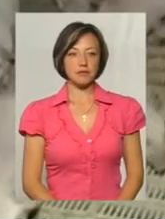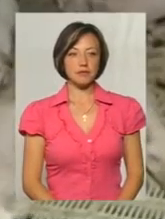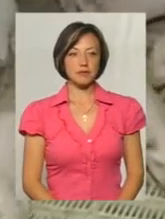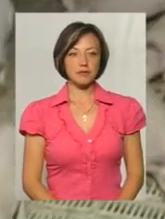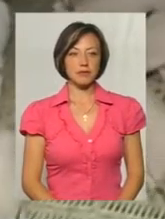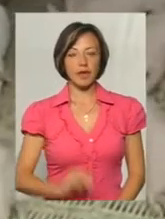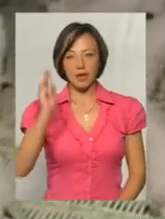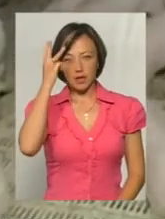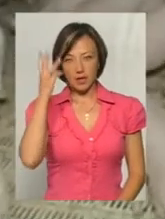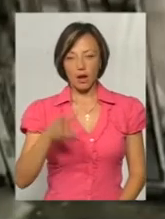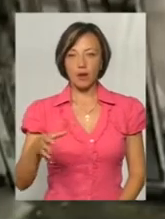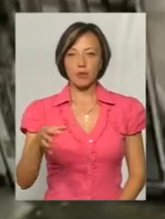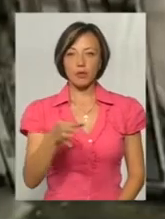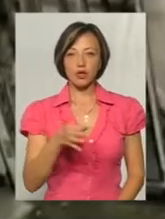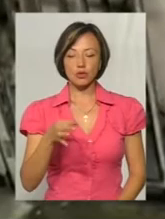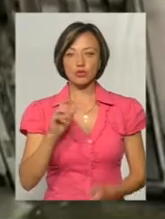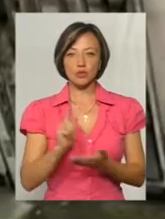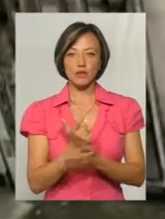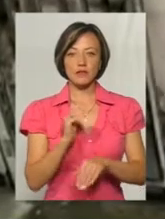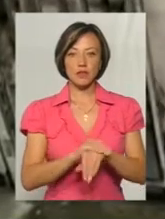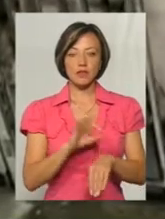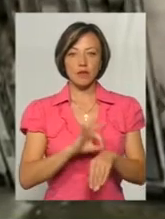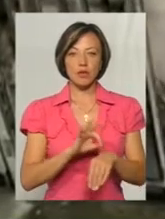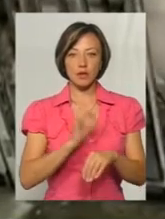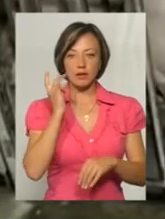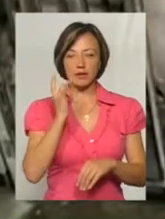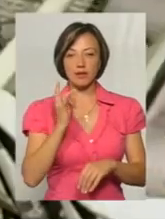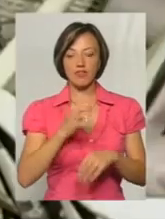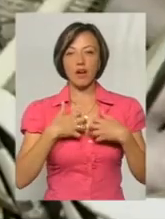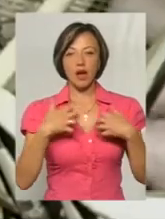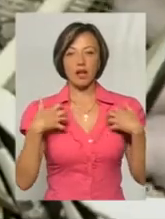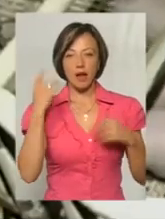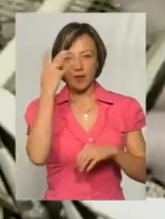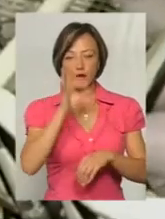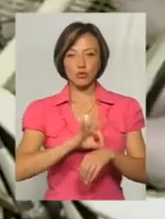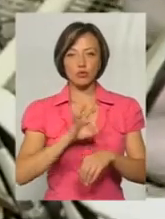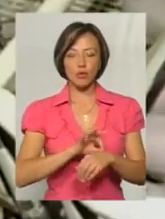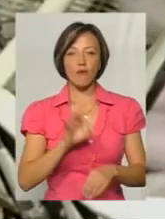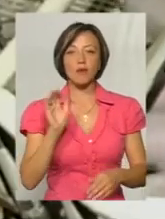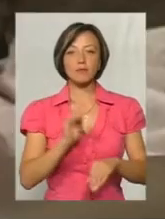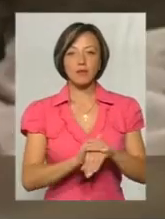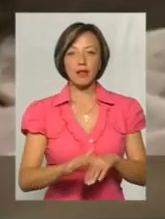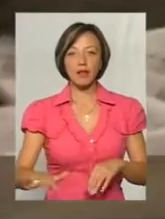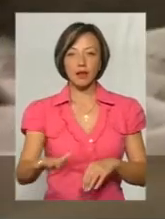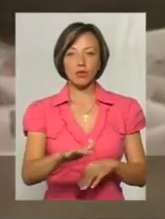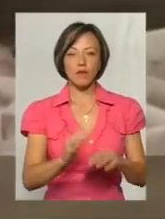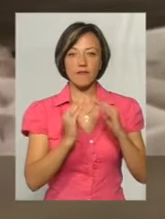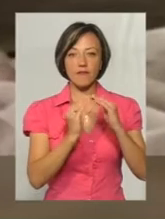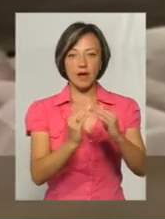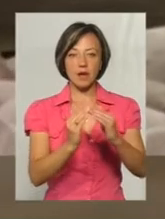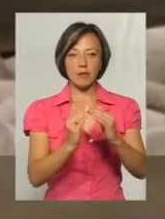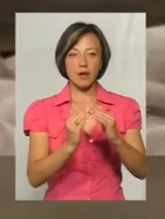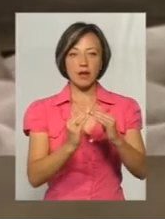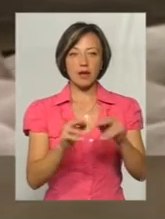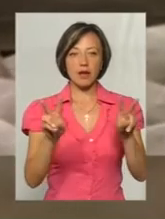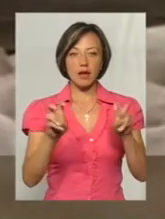На Хмельниччині знову зафіксовано захворювання тварин на африканську чуму. Страшну хворобу виявили на території ферми філії «Рідний